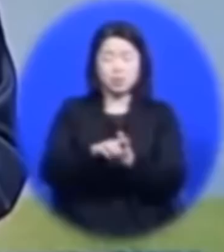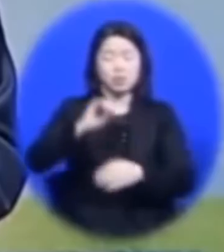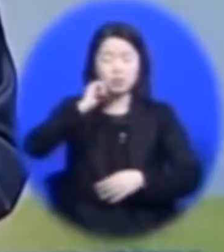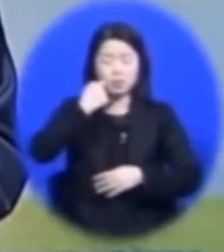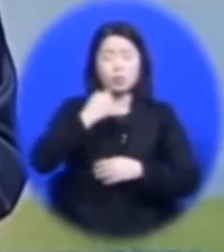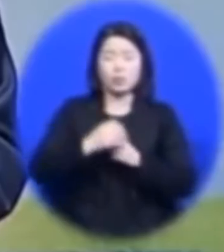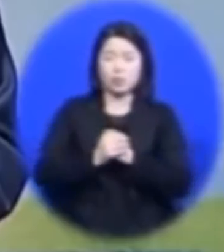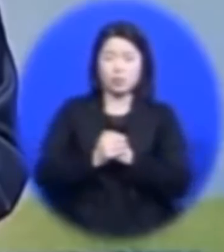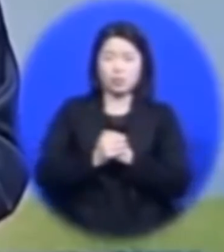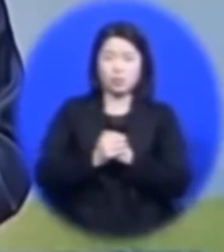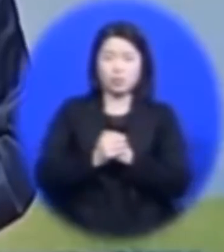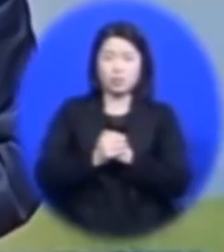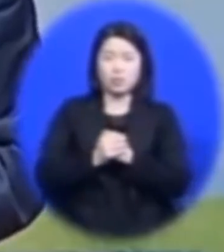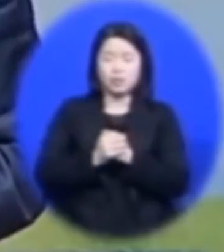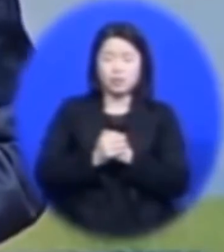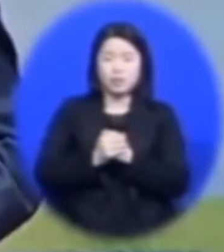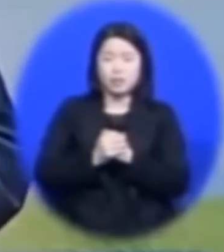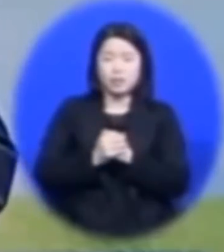거예요